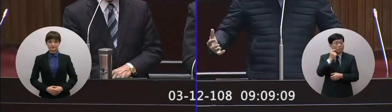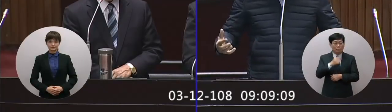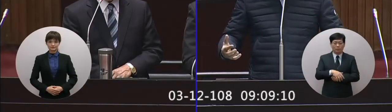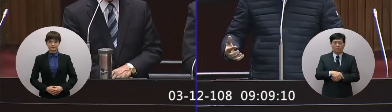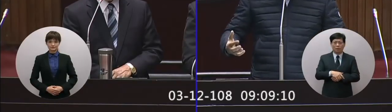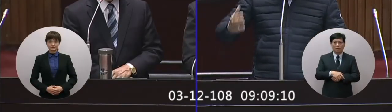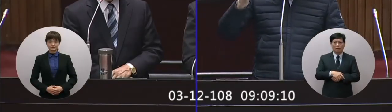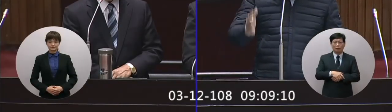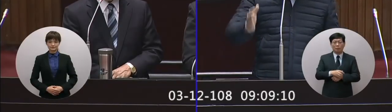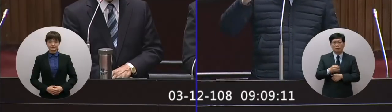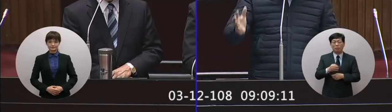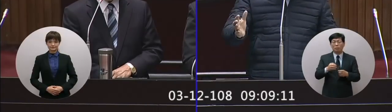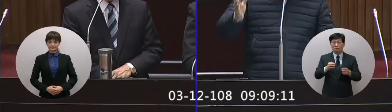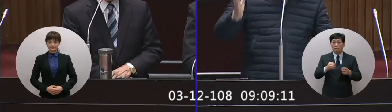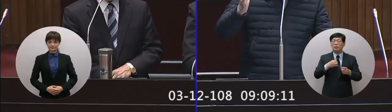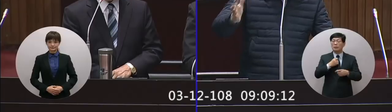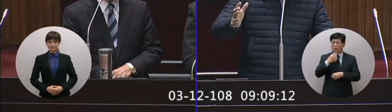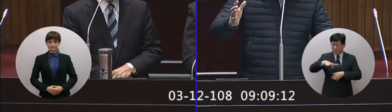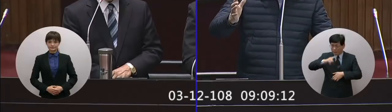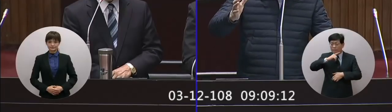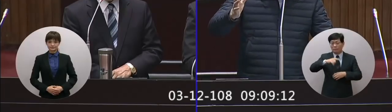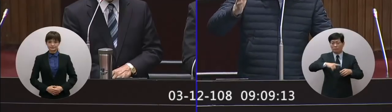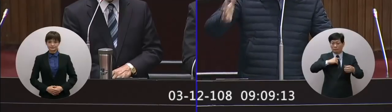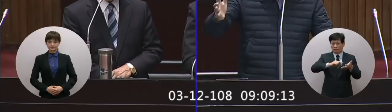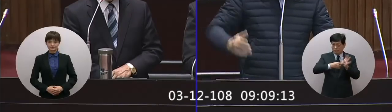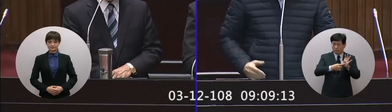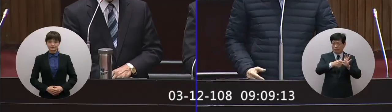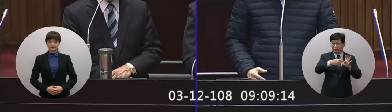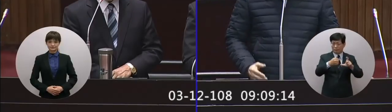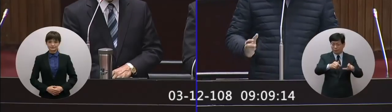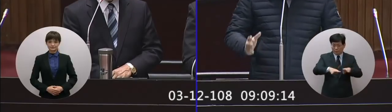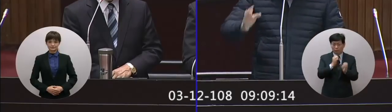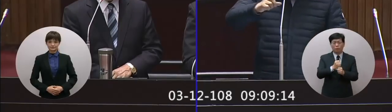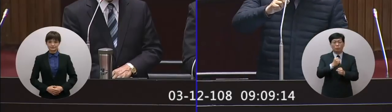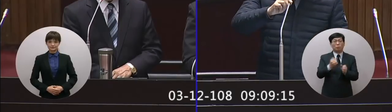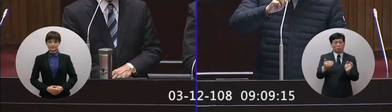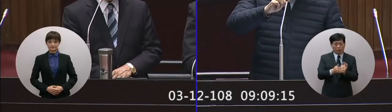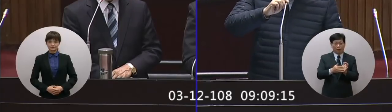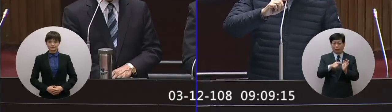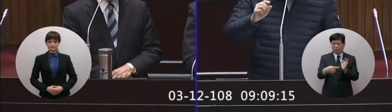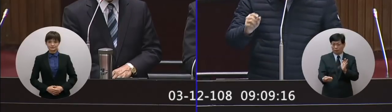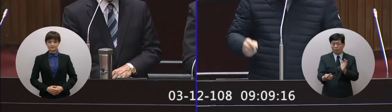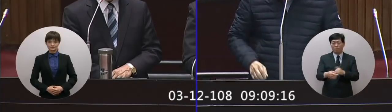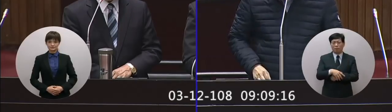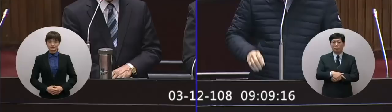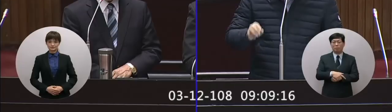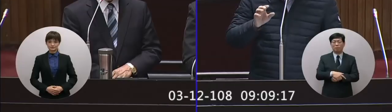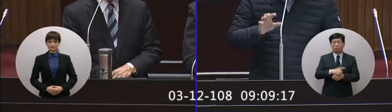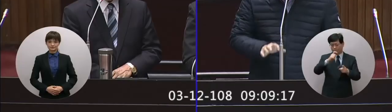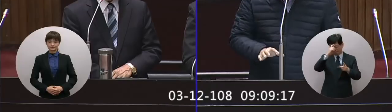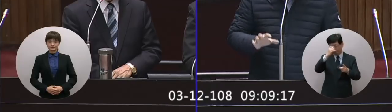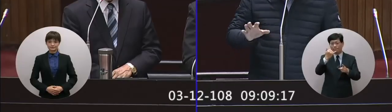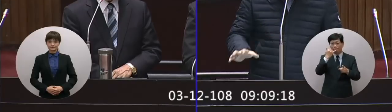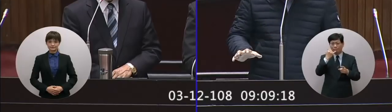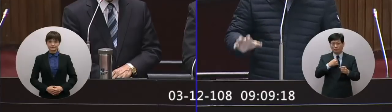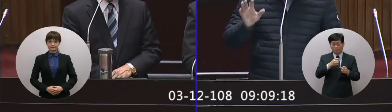你当然呢、啊，当然从示范区开始做啊。做完之后，希望